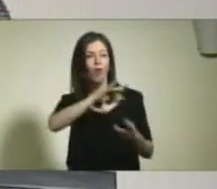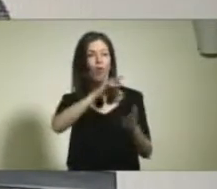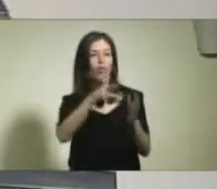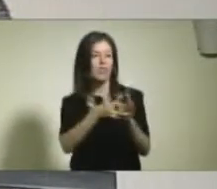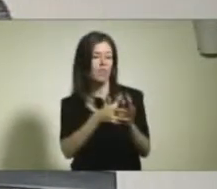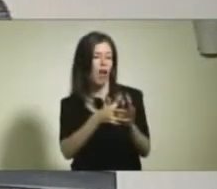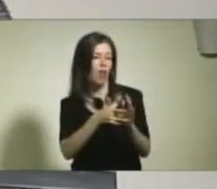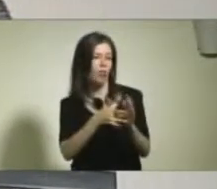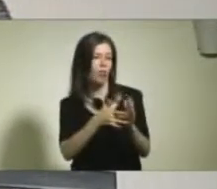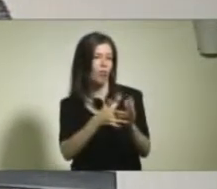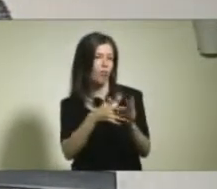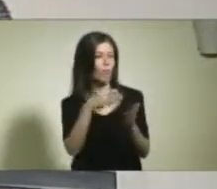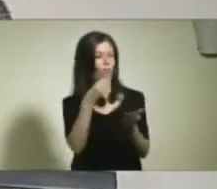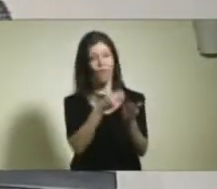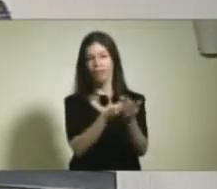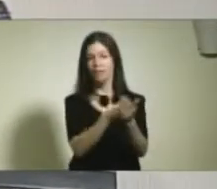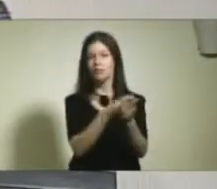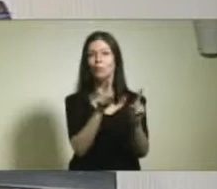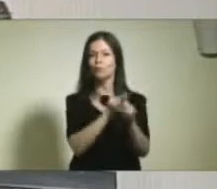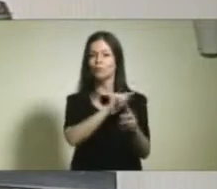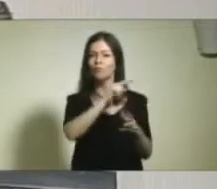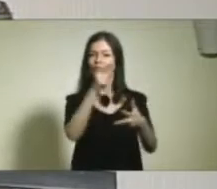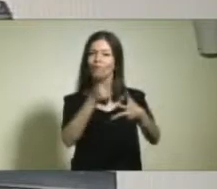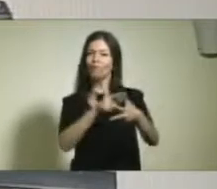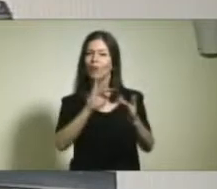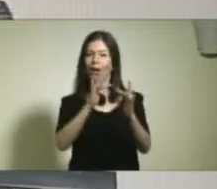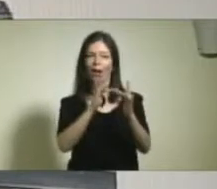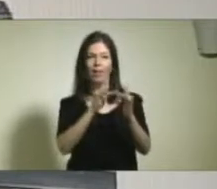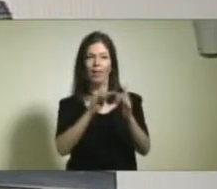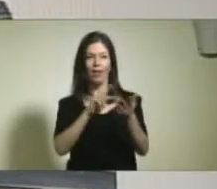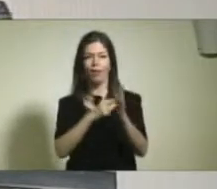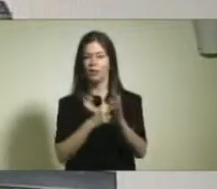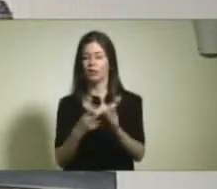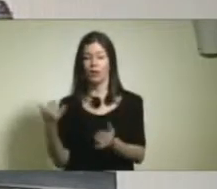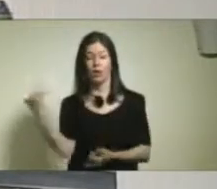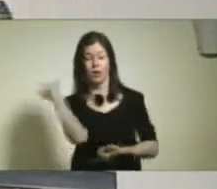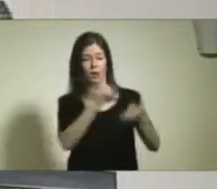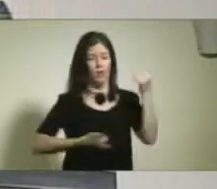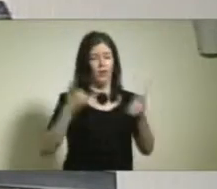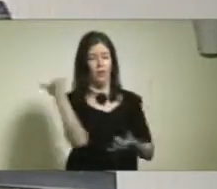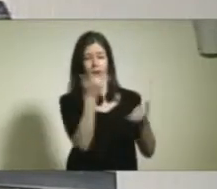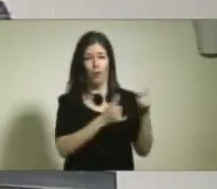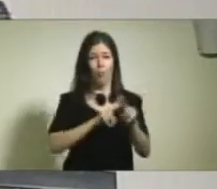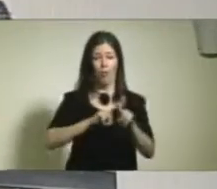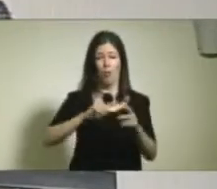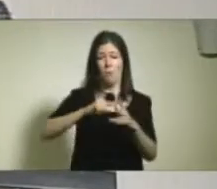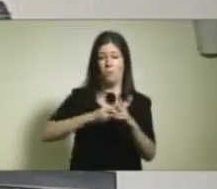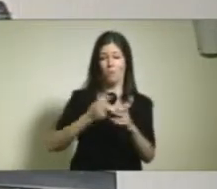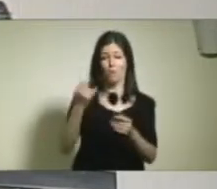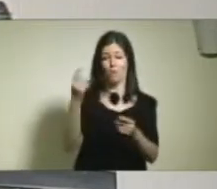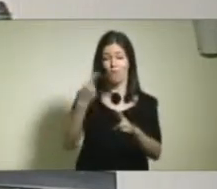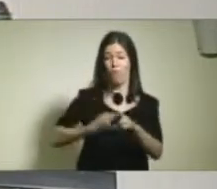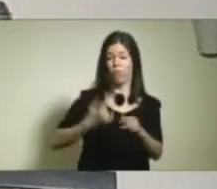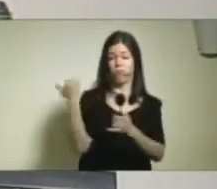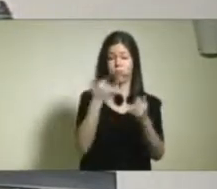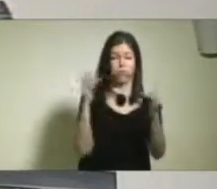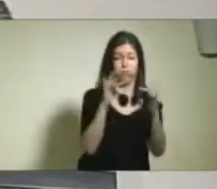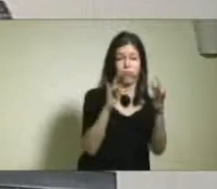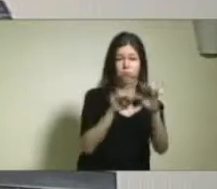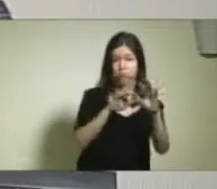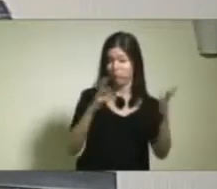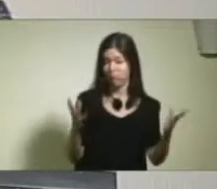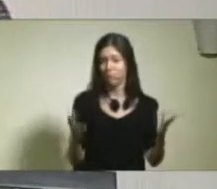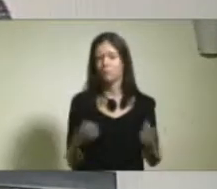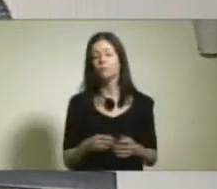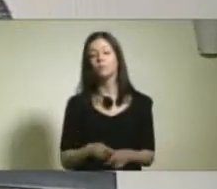financiers, et également l'Internet. Donc on est submergé d'appels pendant ces débuts de mois. Et en plus, depuis la